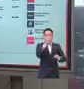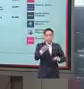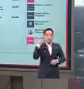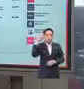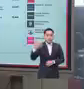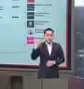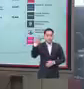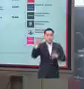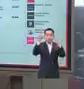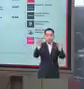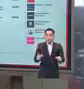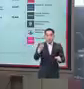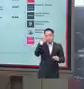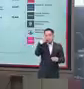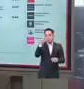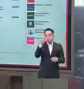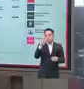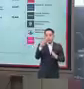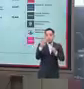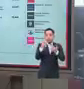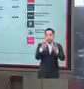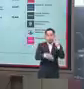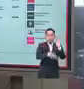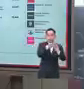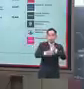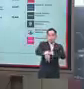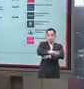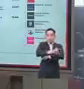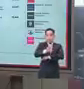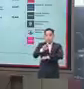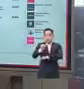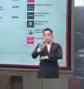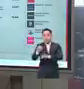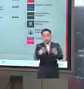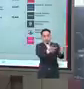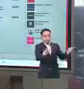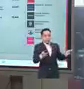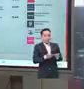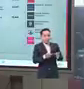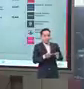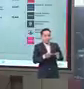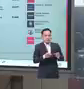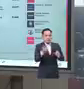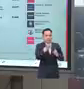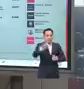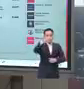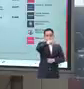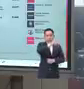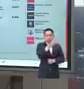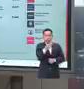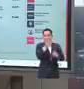keputusan untuk paling men Padang serai ini kita dapat lihat Ia adalah kursi yang agak didominasi oleh pakatan harapan